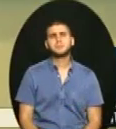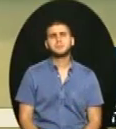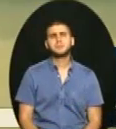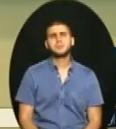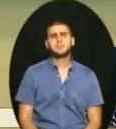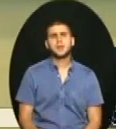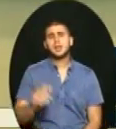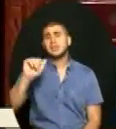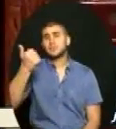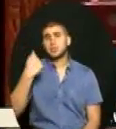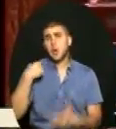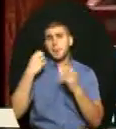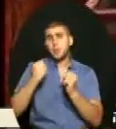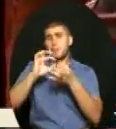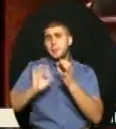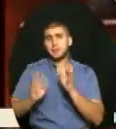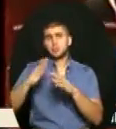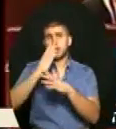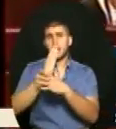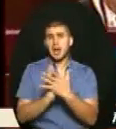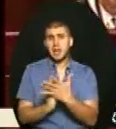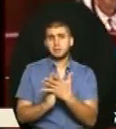כי א', אני לא בטוח בפרטים, יש כאלה